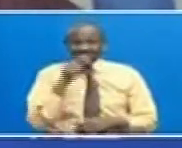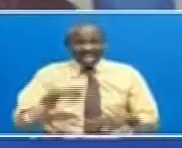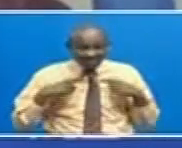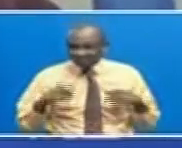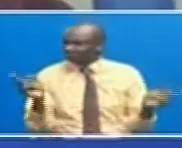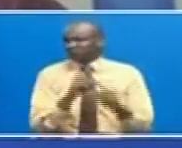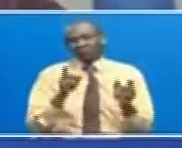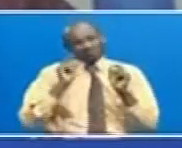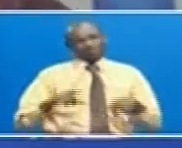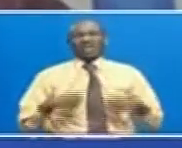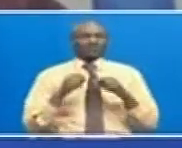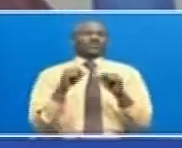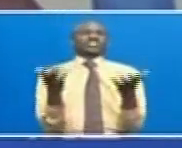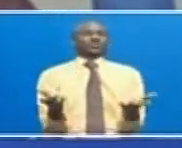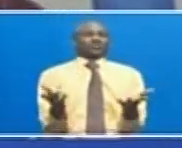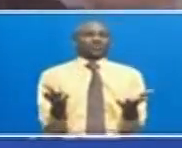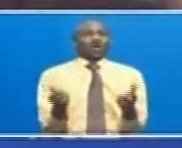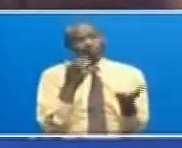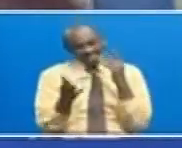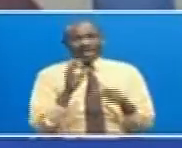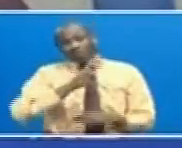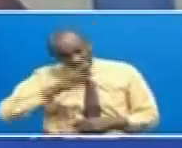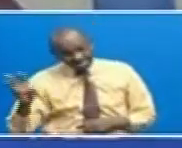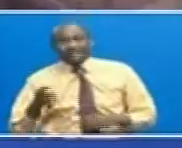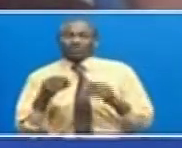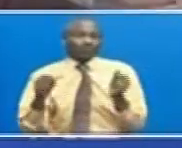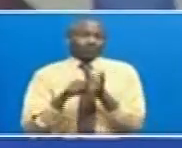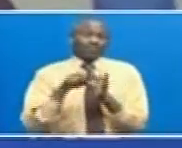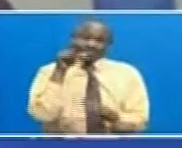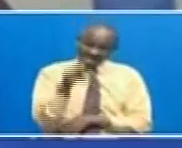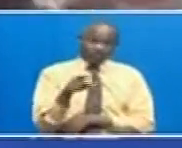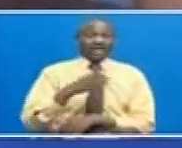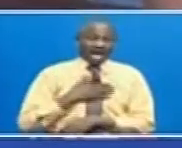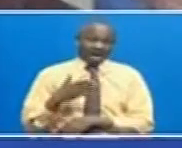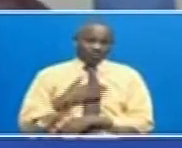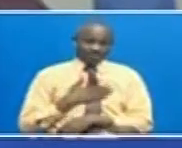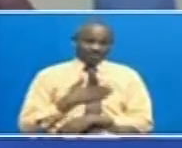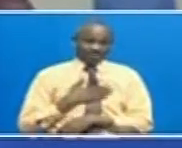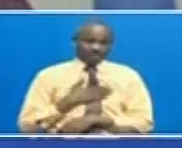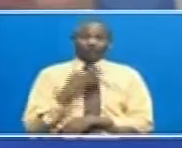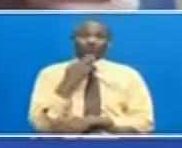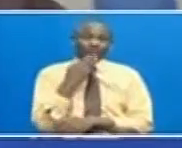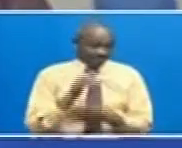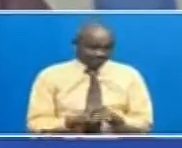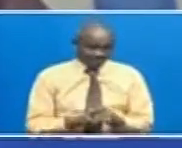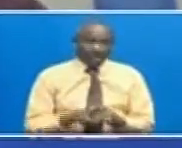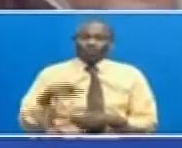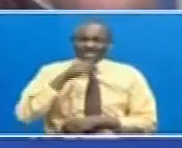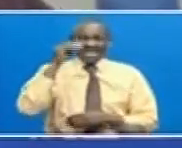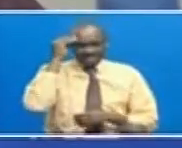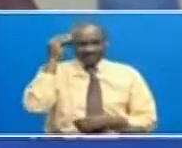lazima tutasimama kama watu wa Western, tusuluhishe shida yetu hiyo ya sukari,